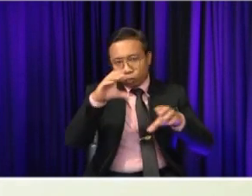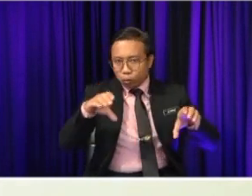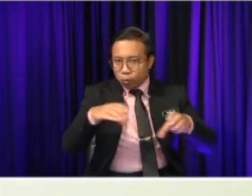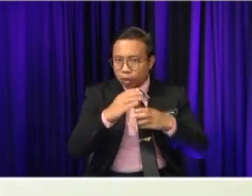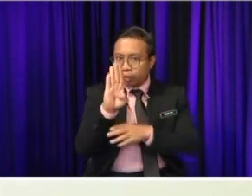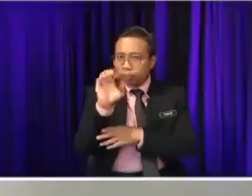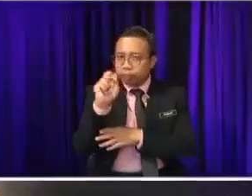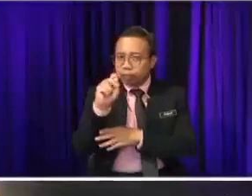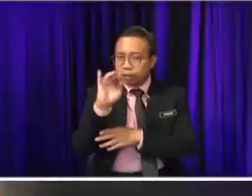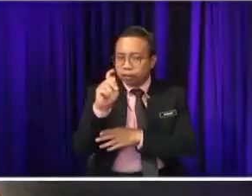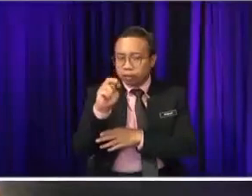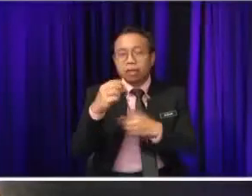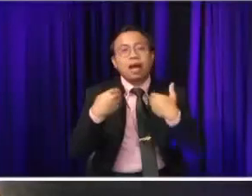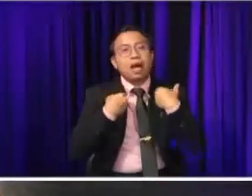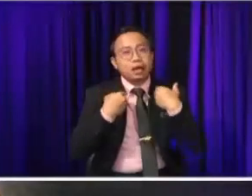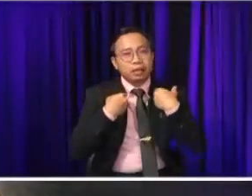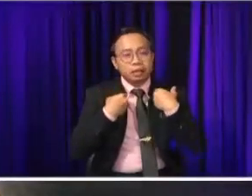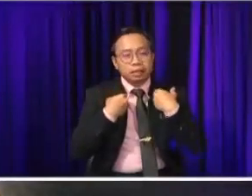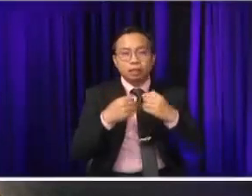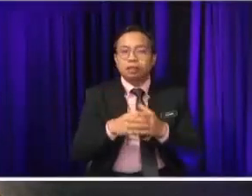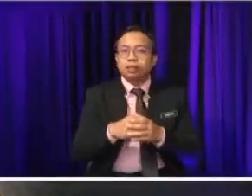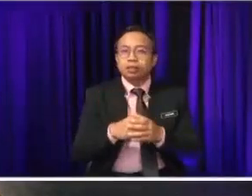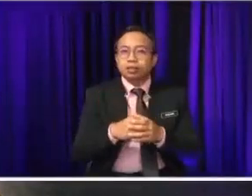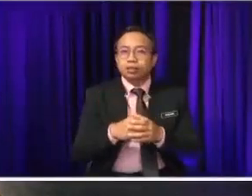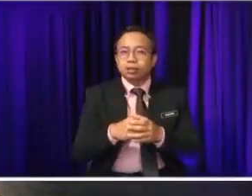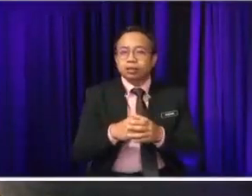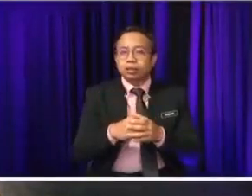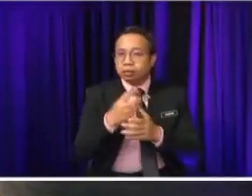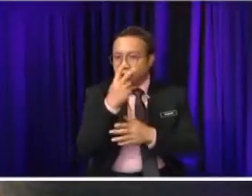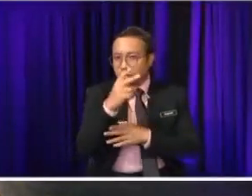digunakan untuk kita buat mereka bentuk